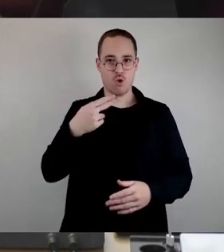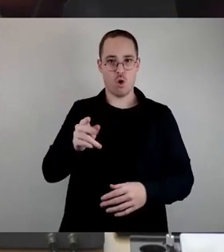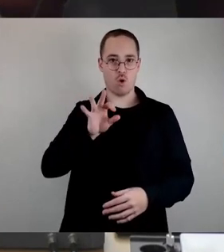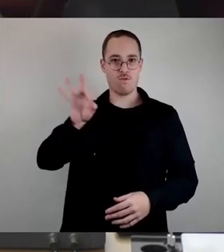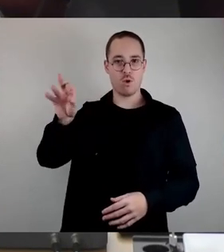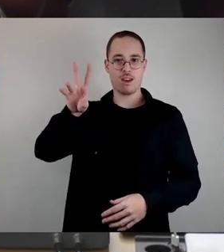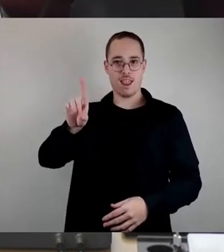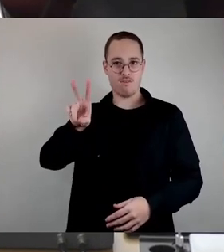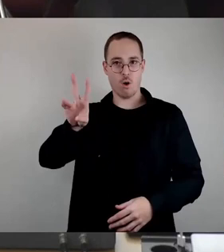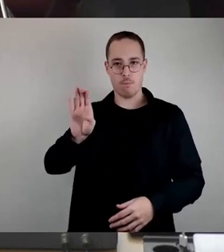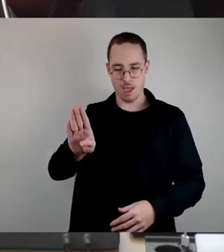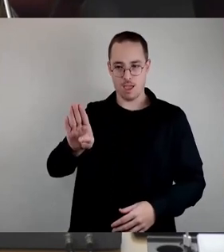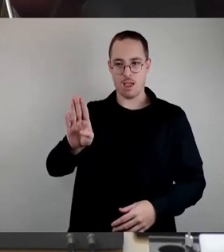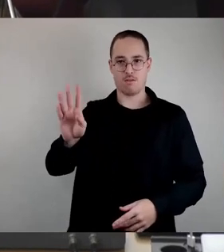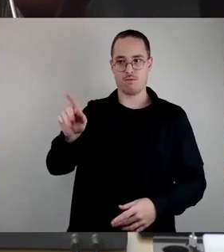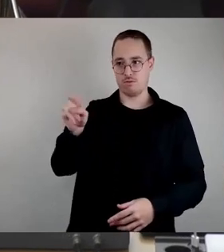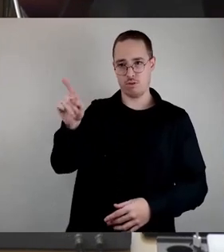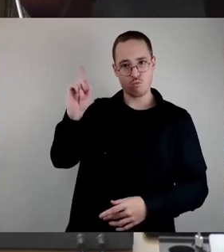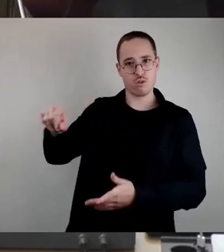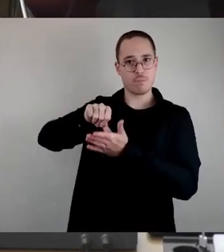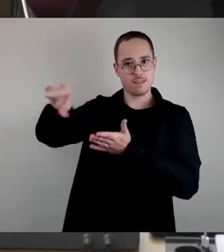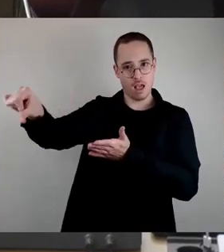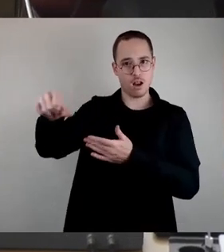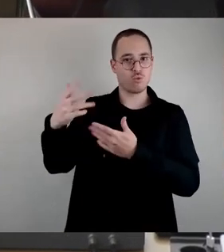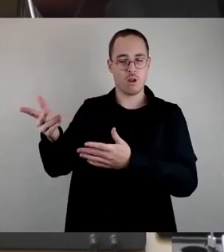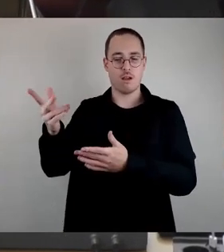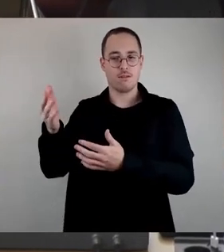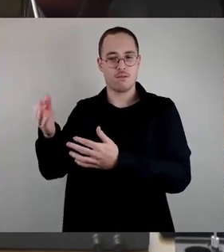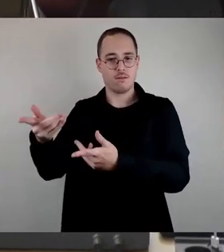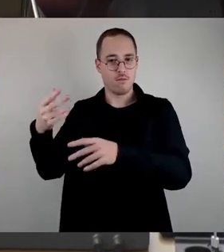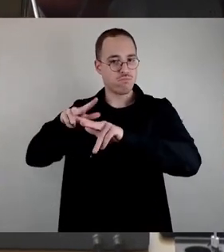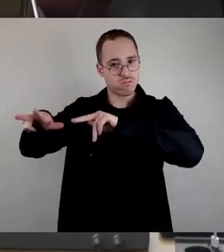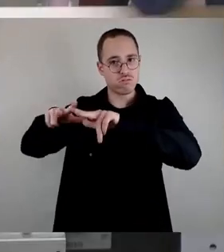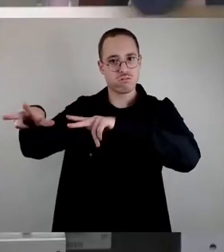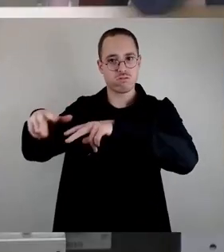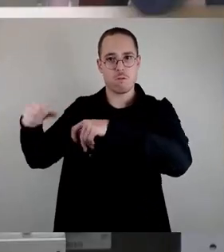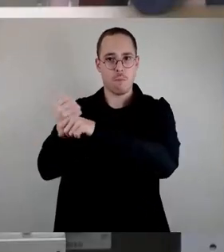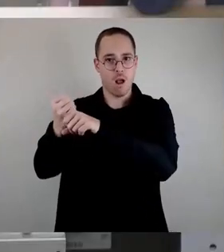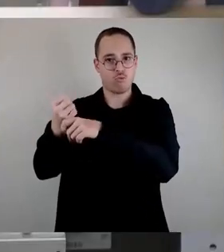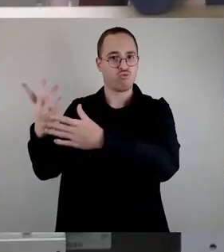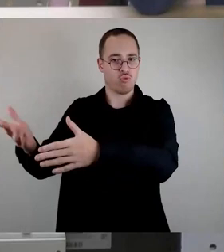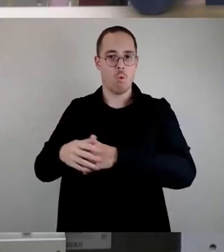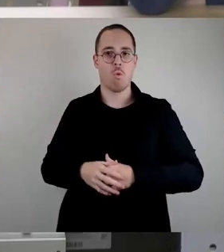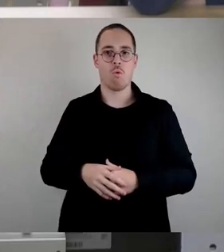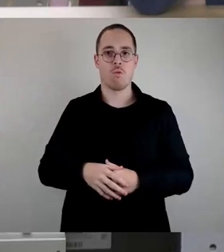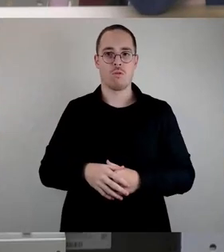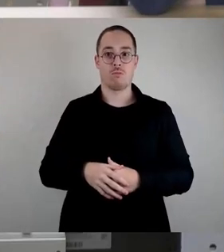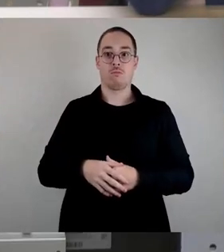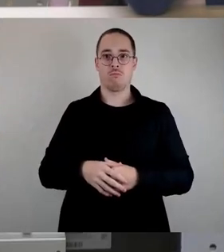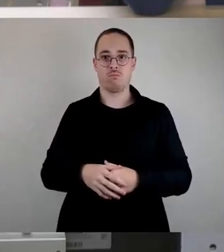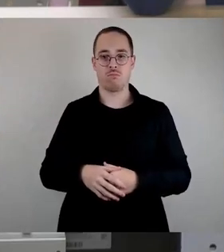verkehrsfremd ist. So schaut es aus, denn einer muss die Brücke betreiben. Der Kollege Engel hat letztens richtigerweise